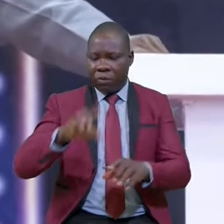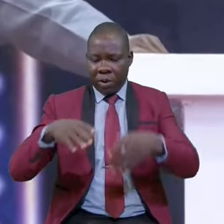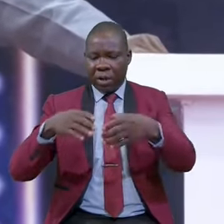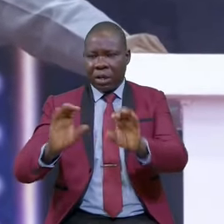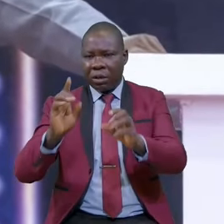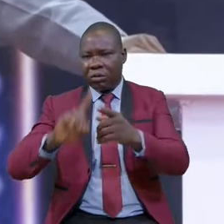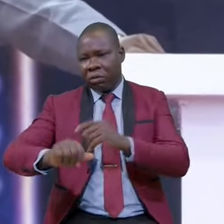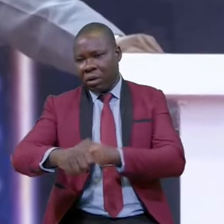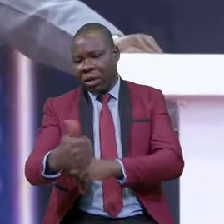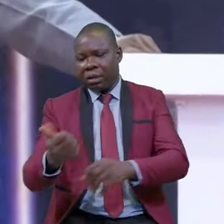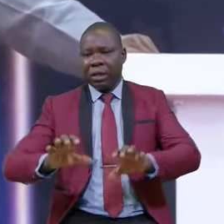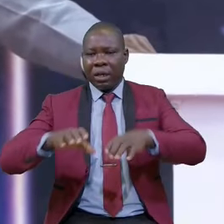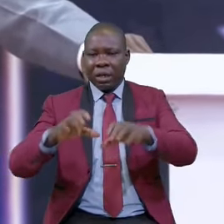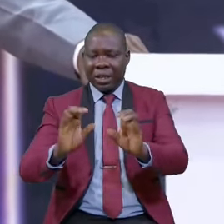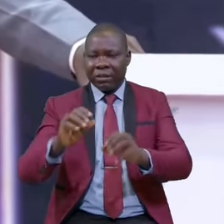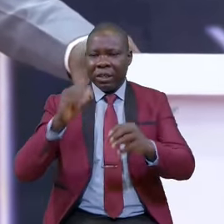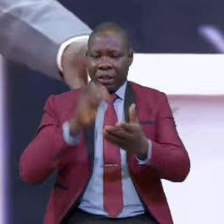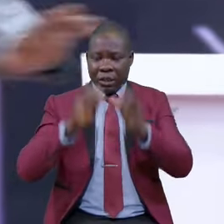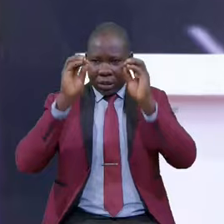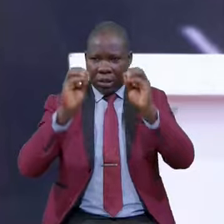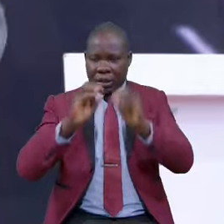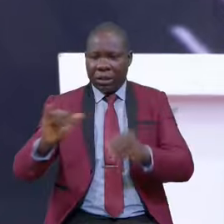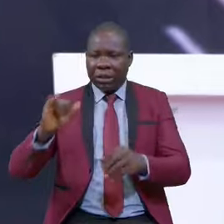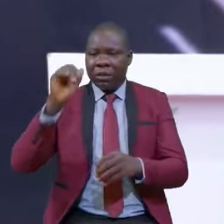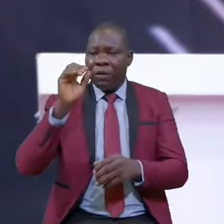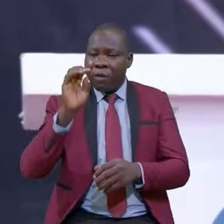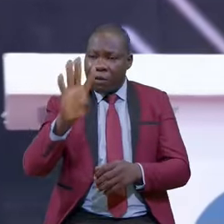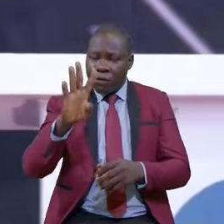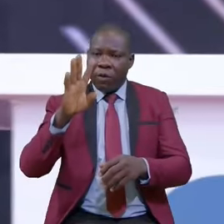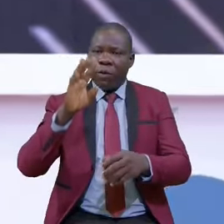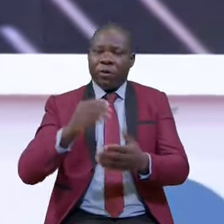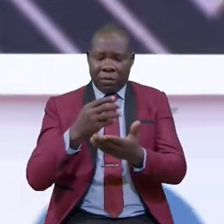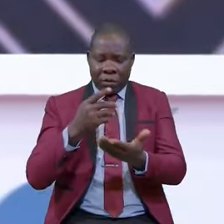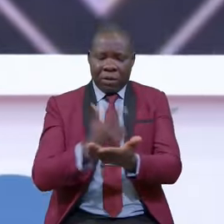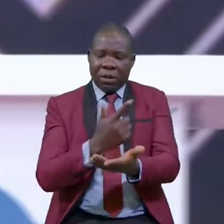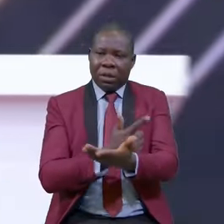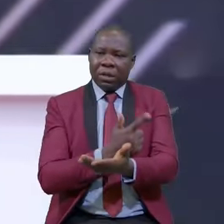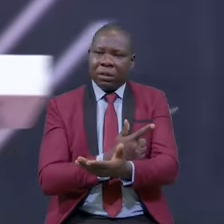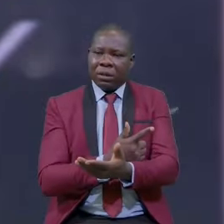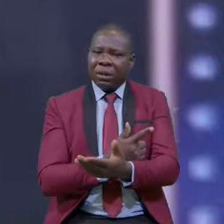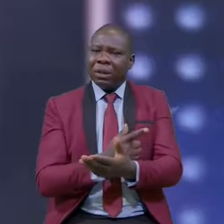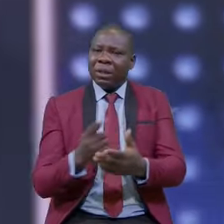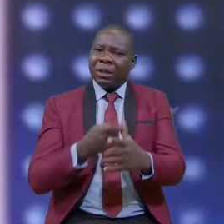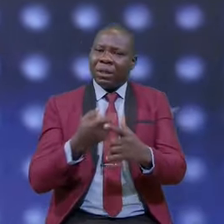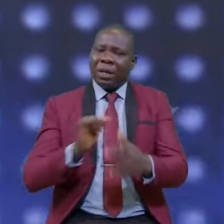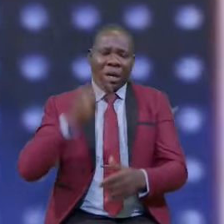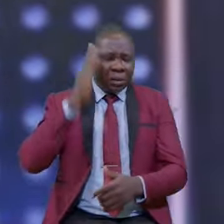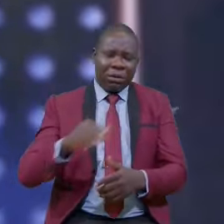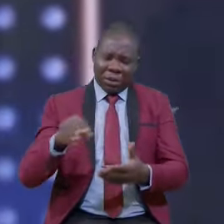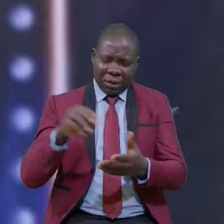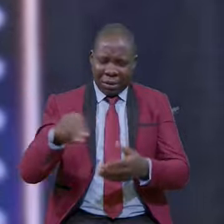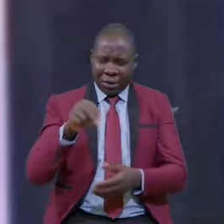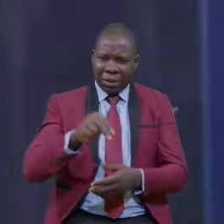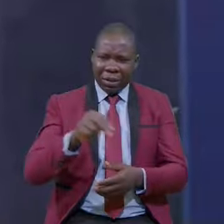Four lessons. Et je donnais quatre cours. I would need some rest. Et j'avais besoin de repos. After so many Mais years,